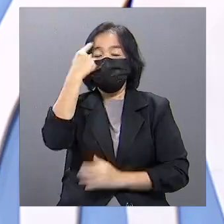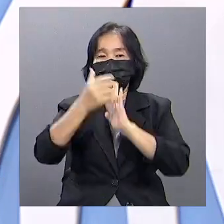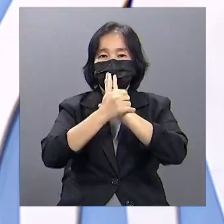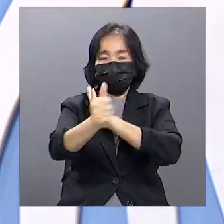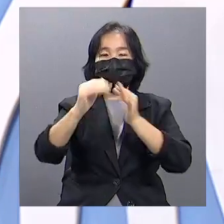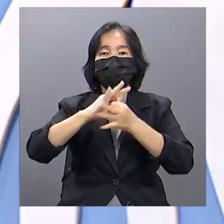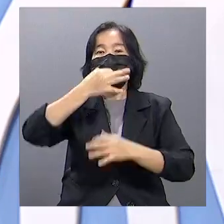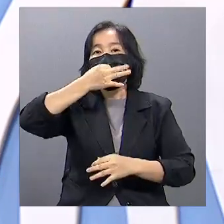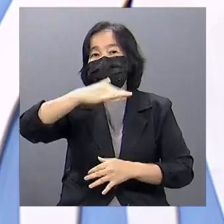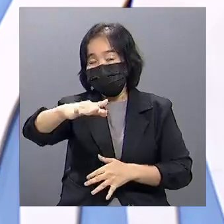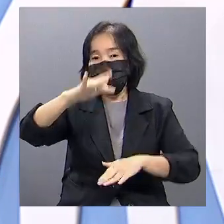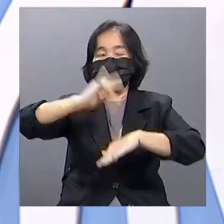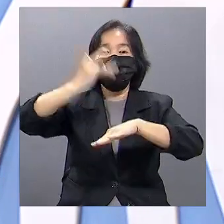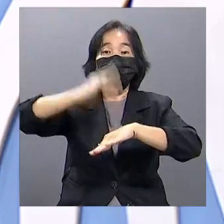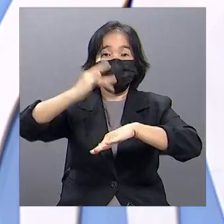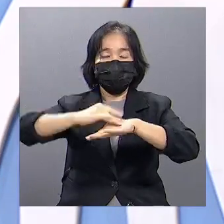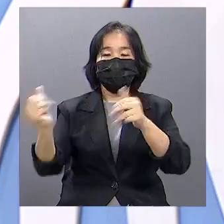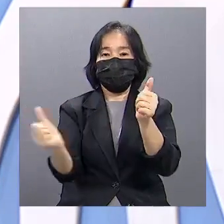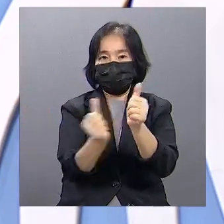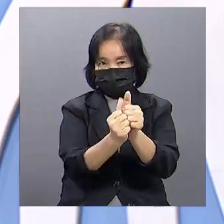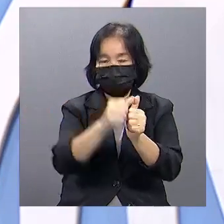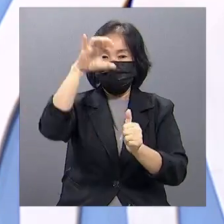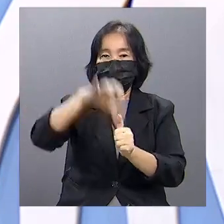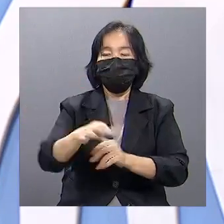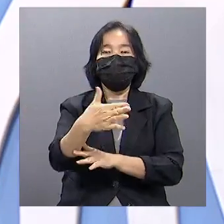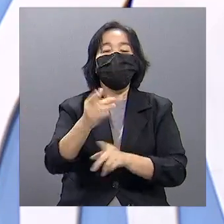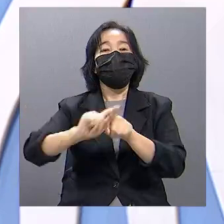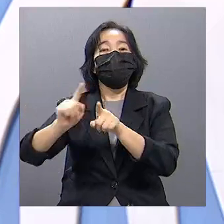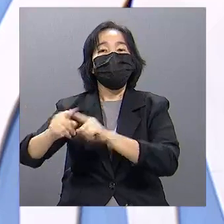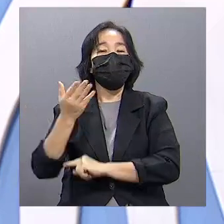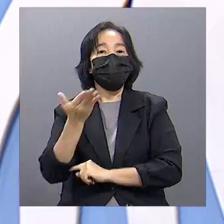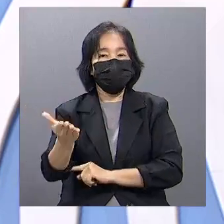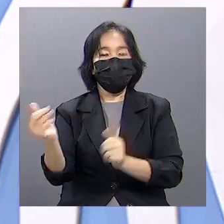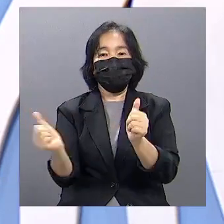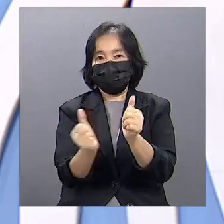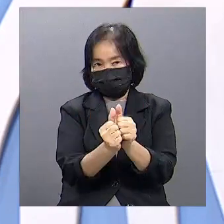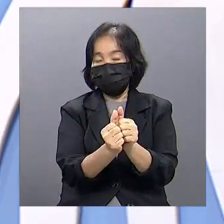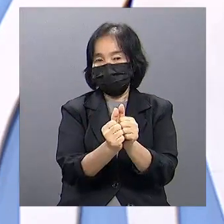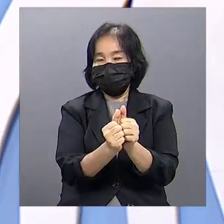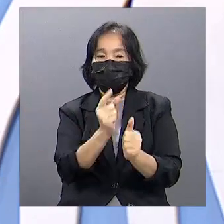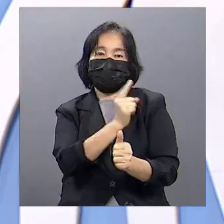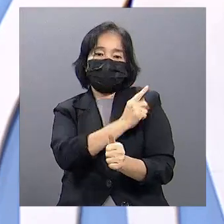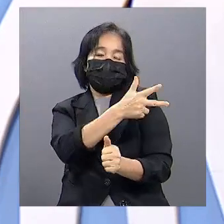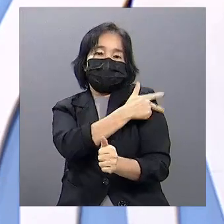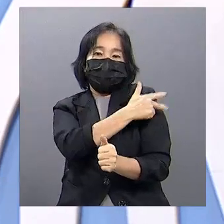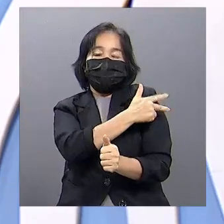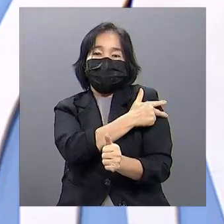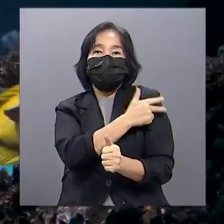รองคณบดีคณะประมงมหาวิทยาลัยเกษตรศาสตร์นะคะผู้ช่วยศาสตราจารย์ดร.ธรธรรมรงค์นาวาสวัสดิ์